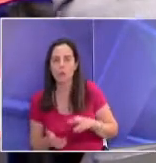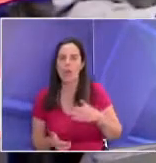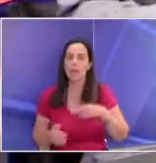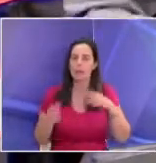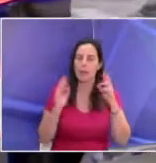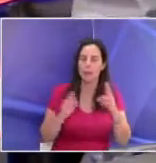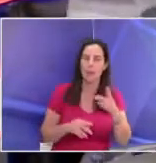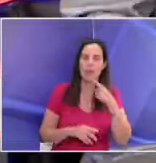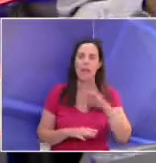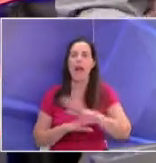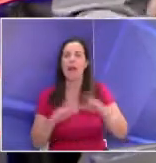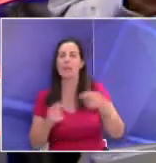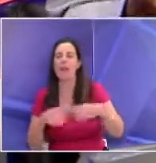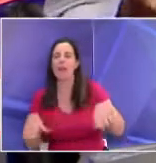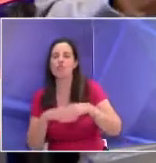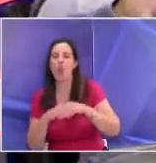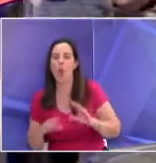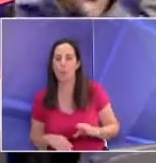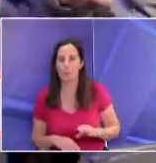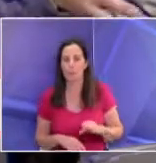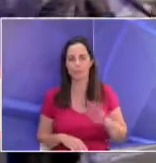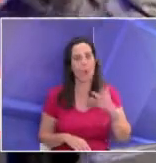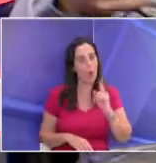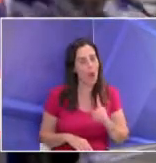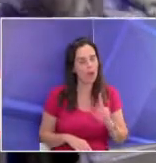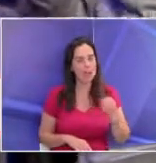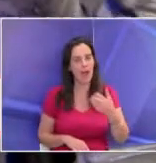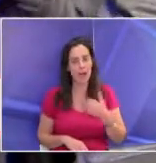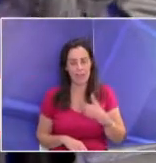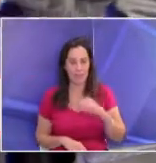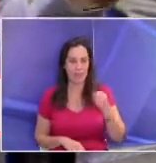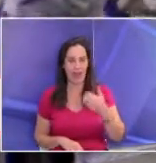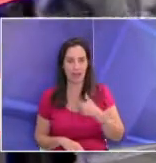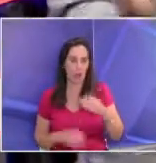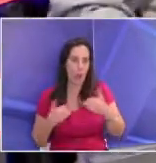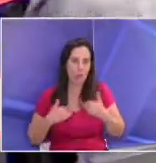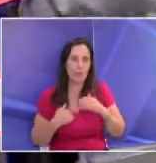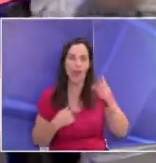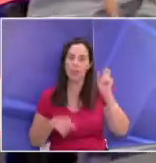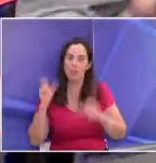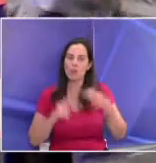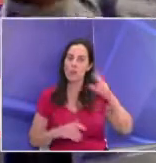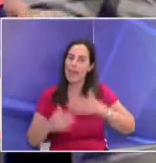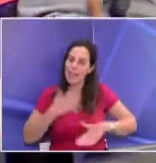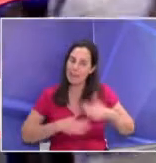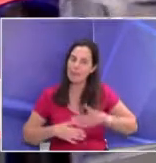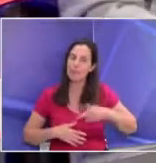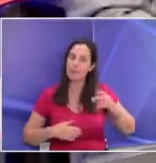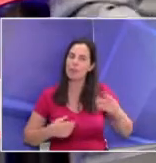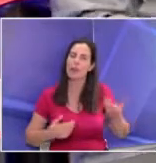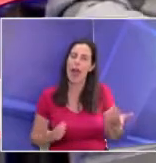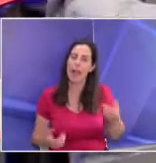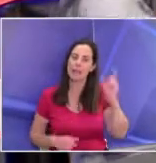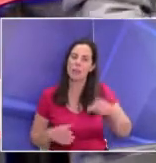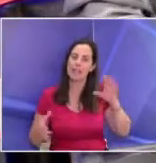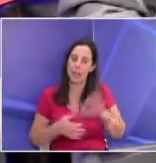מקווה שזה מובן מאליו. הם אמרו לי שזה רק בגלל השלום, זה לא העיקרון. יכול להיות שאם אנחנו, זה לא אנחנו, אבל אם אנשים יהיו יותר נחמדים, יותר מחבקים, אז יותר